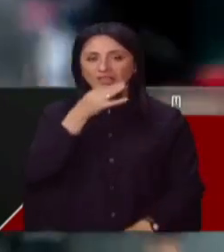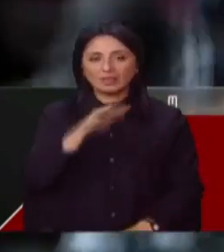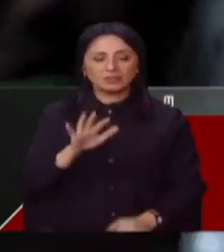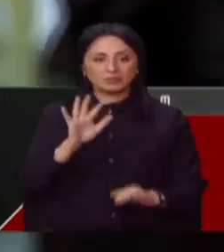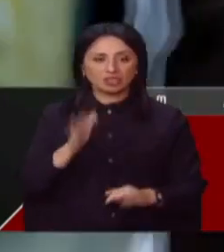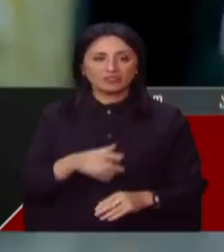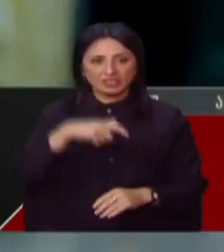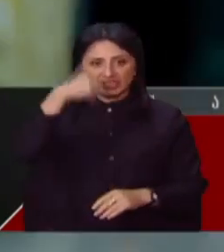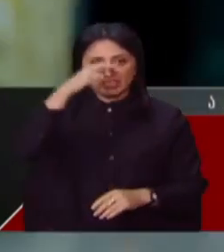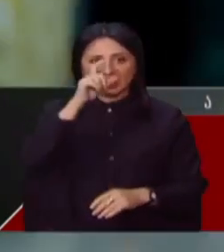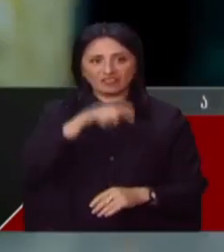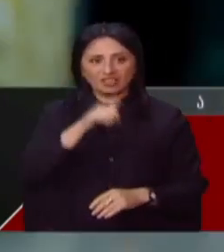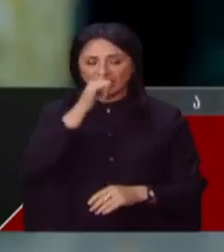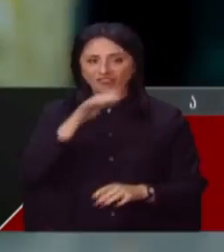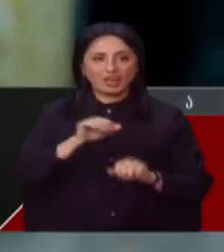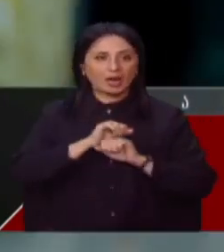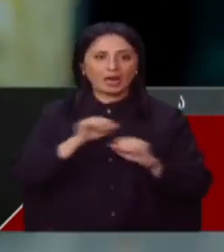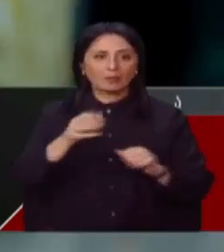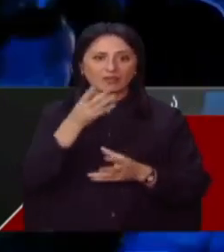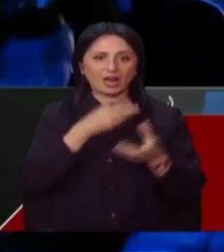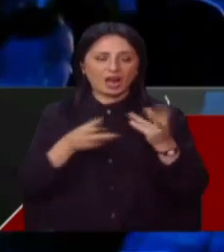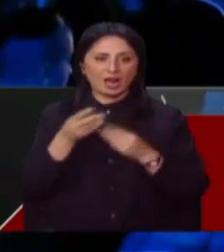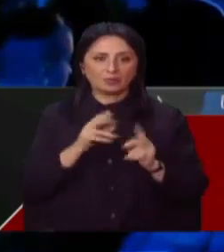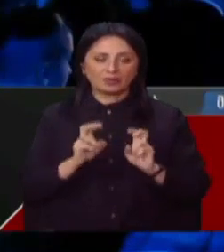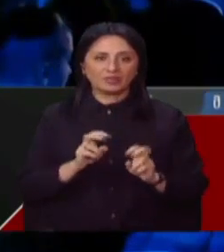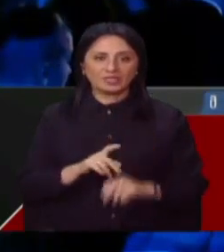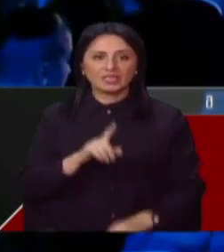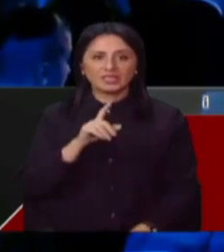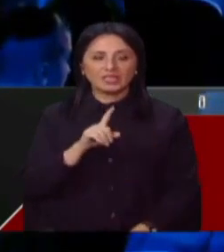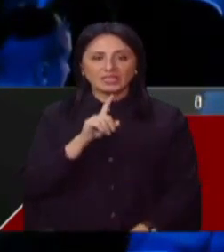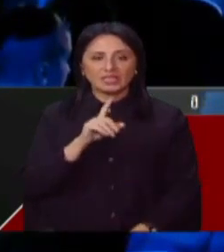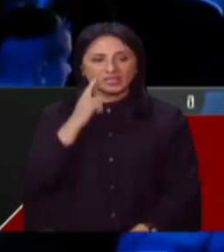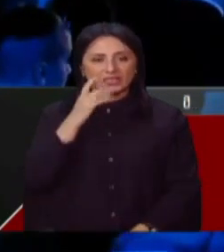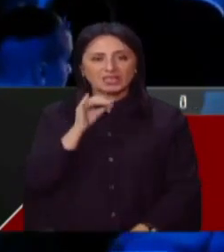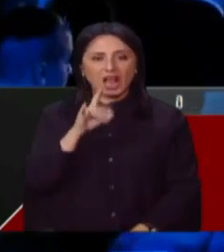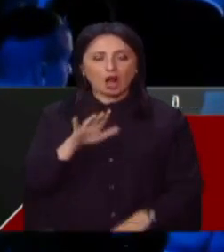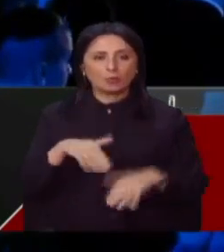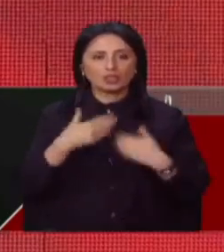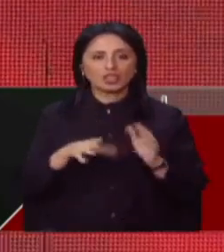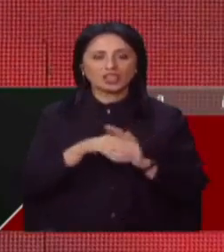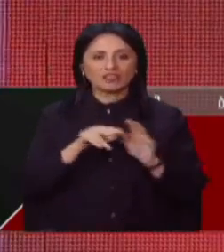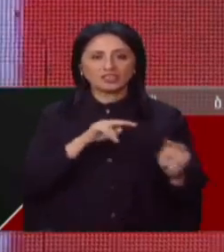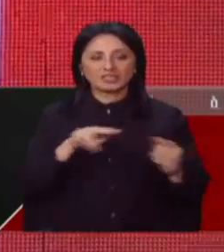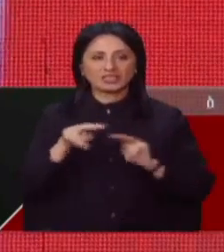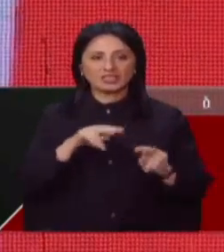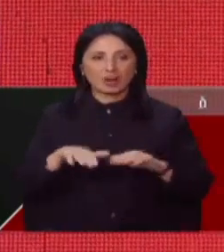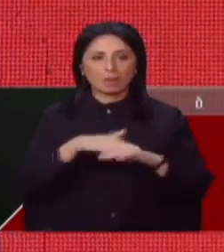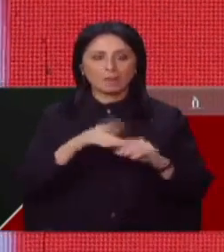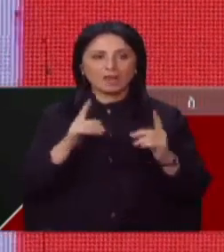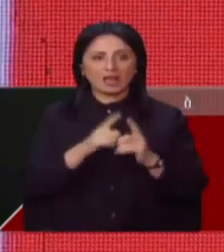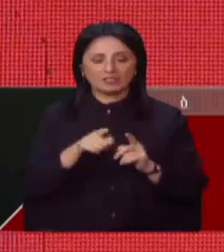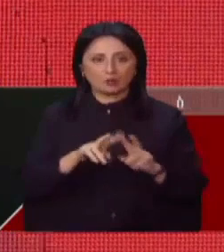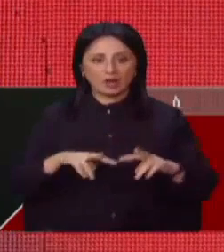ნებისმიერ შემთხვევაში ბიძინა ივანიშვილი ვერ გაბედავს გაყალბებას. სალომე ზურაბიშვილის შეთავაზება არჩევნების საკოორდინაციო